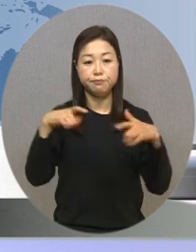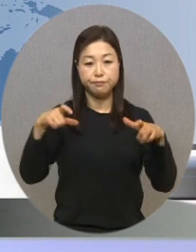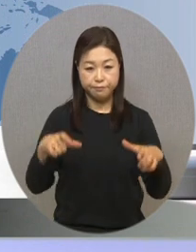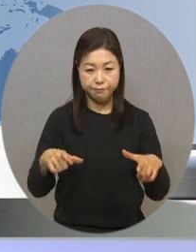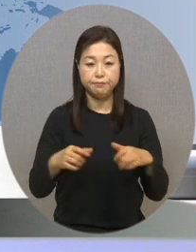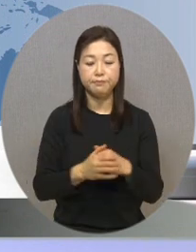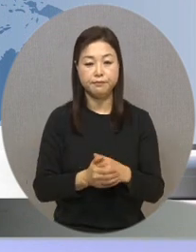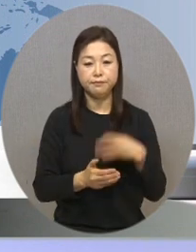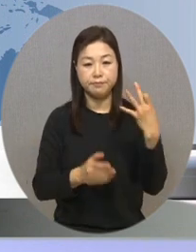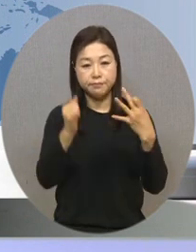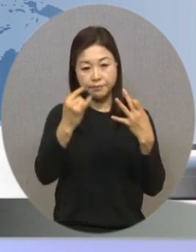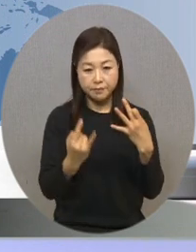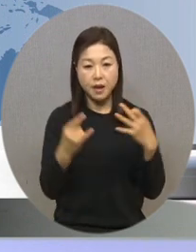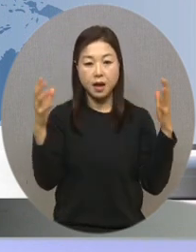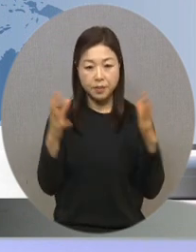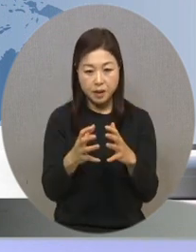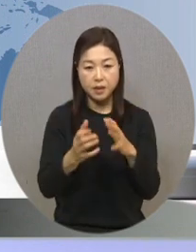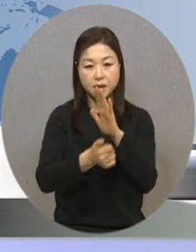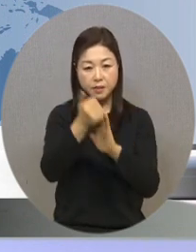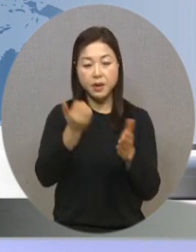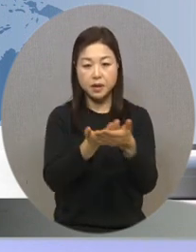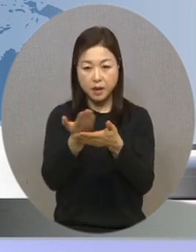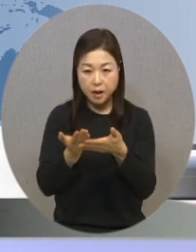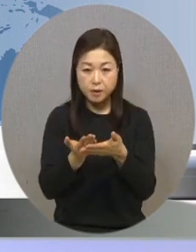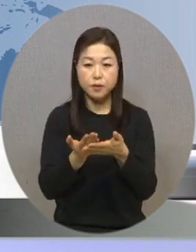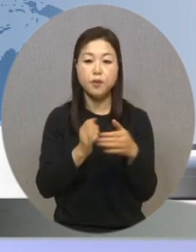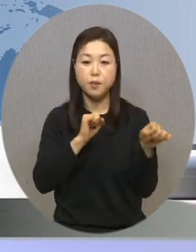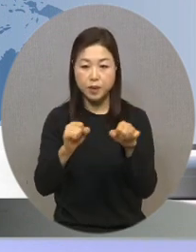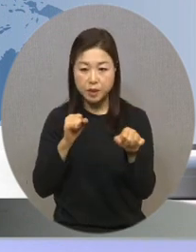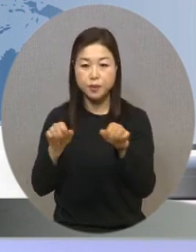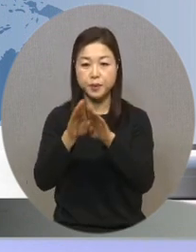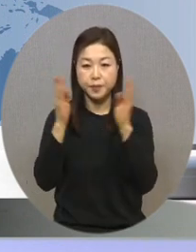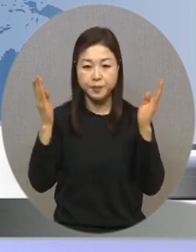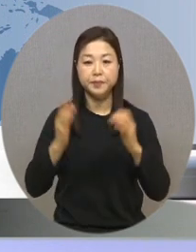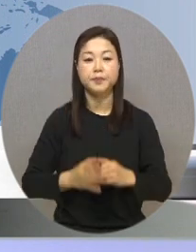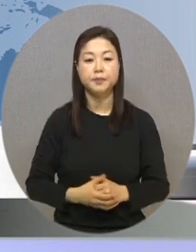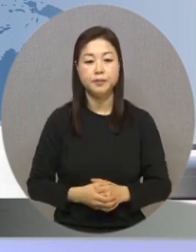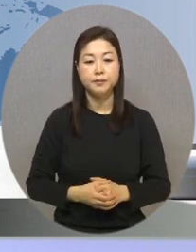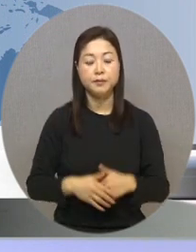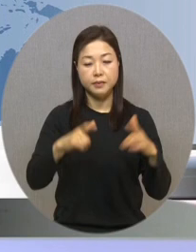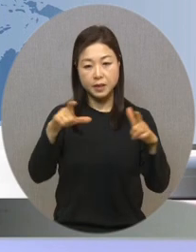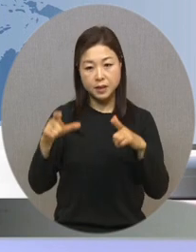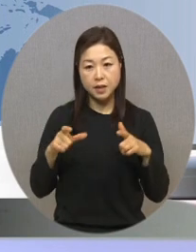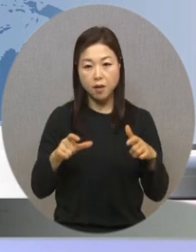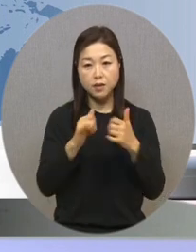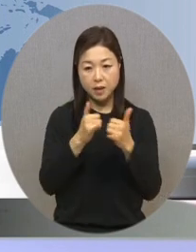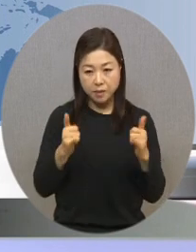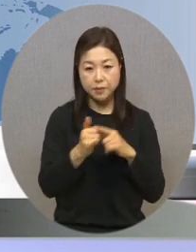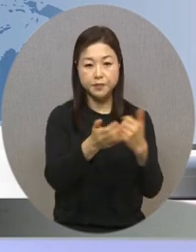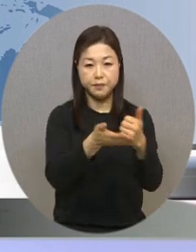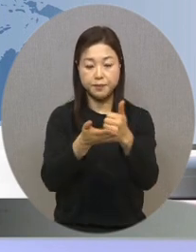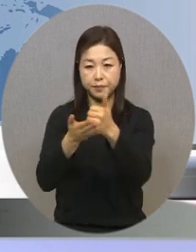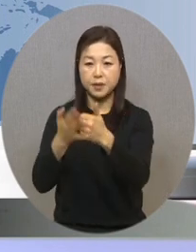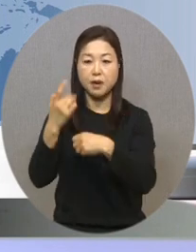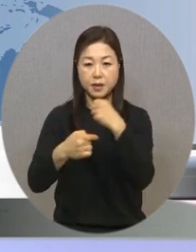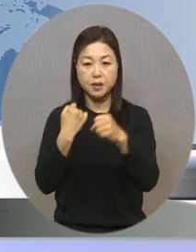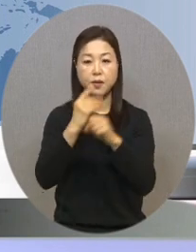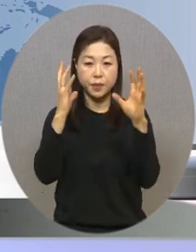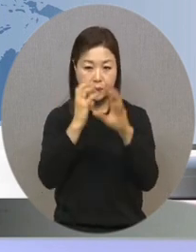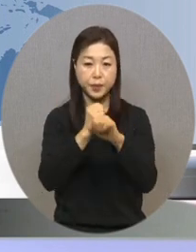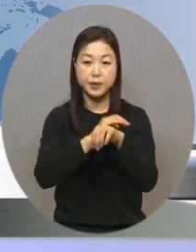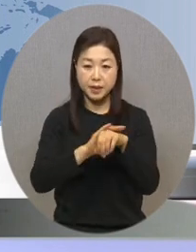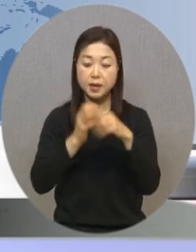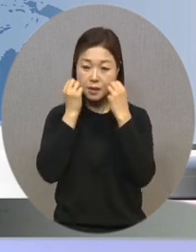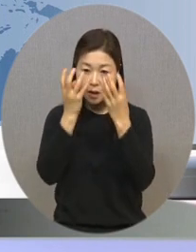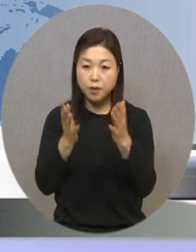부산광역시청에서 제14회 함께하는 희망 나눔 운동이 펼쳐졌습니다. 지역의 이웃들을 초청해 한 해를 마무리하고